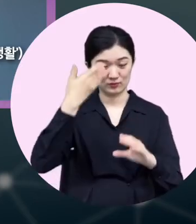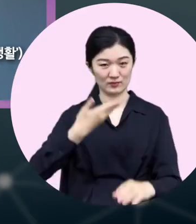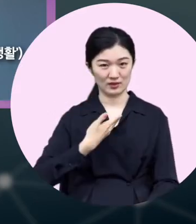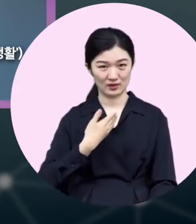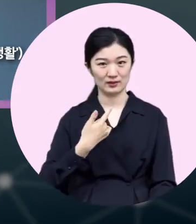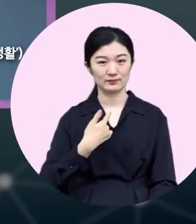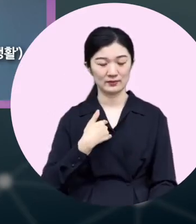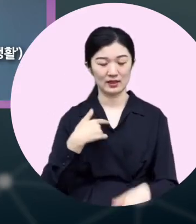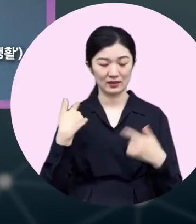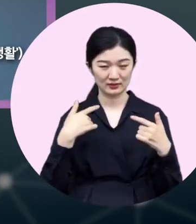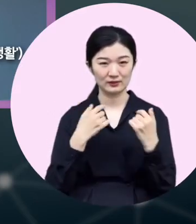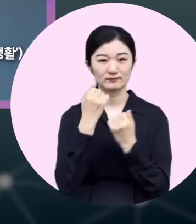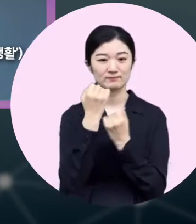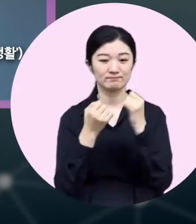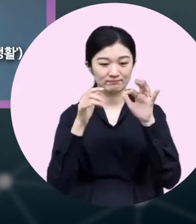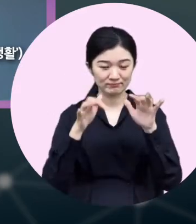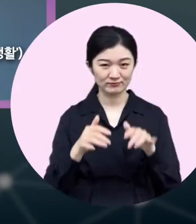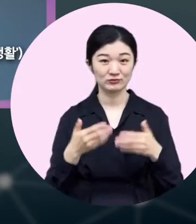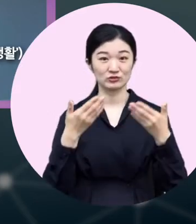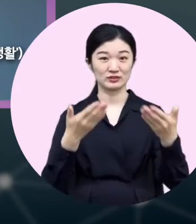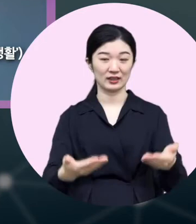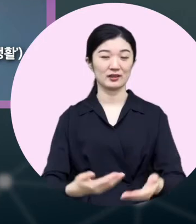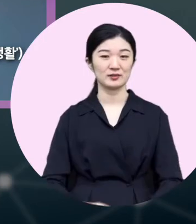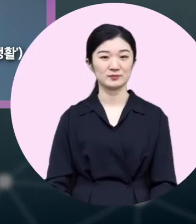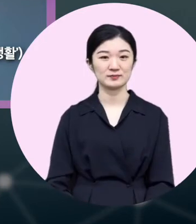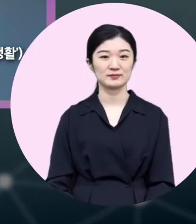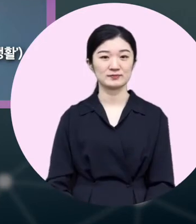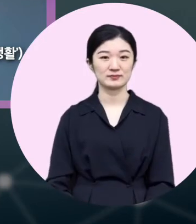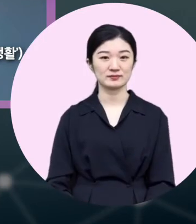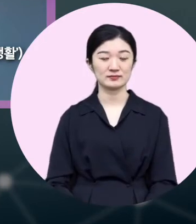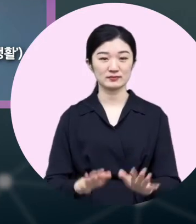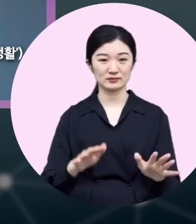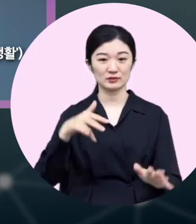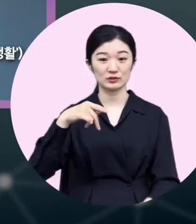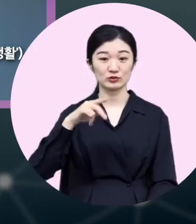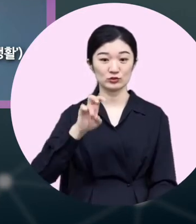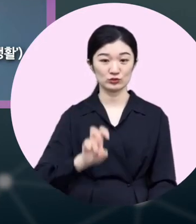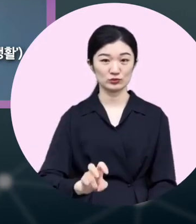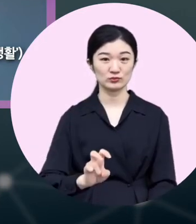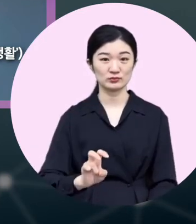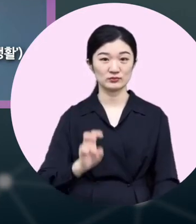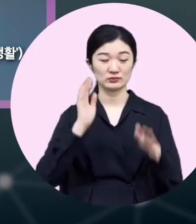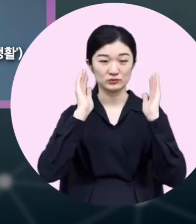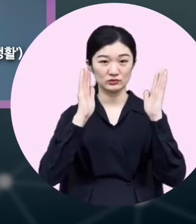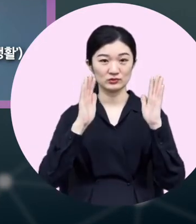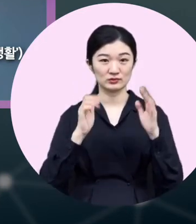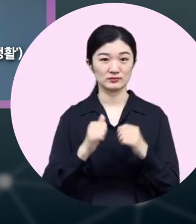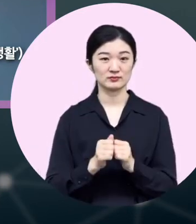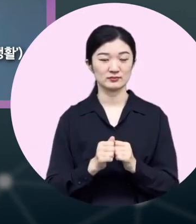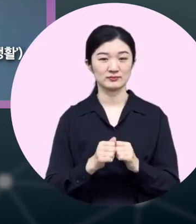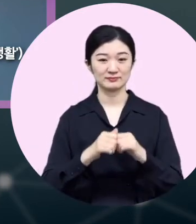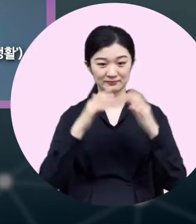친절하게 답변 드리겠습니다. 그럼 이렇게 해서 언택트 시대 줌 활용 교육 총 3강